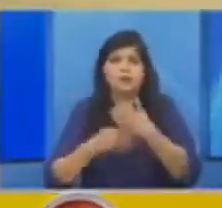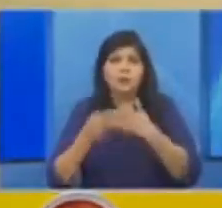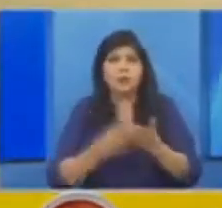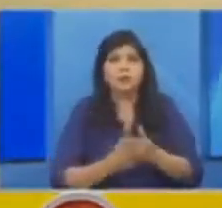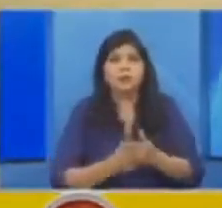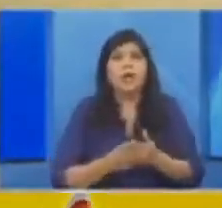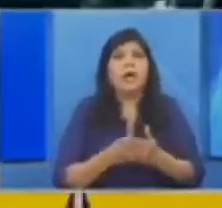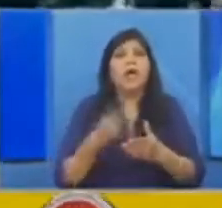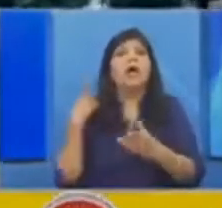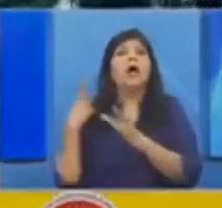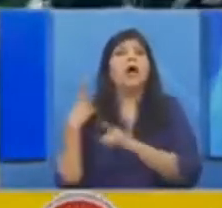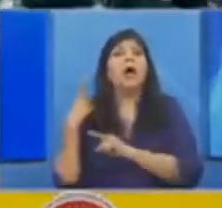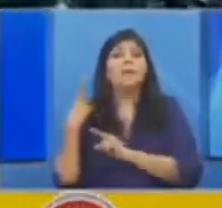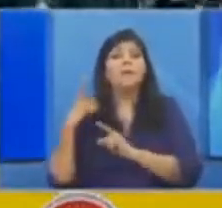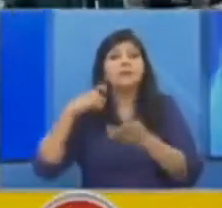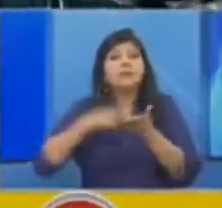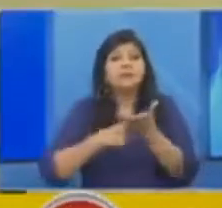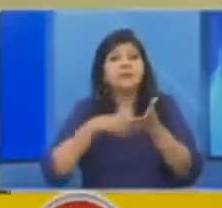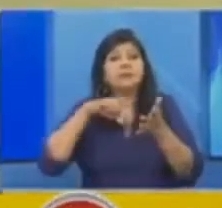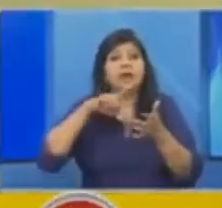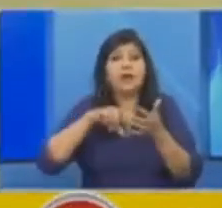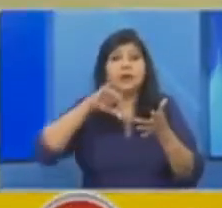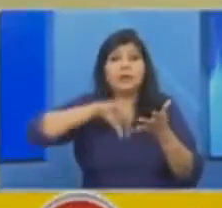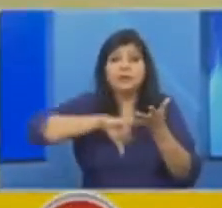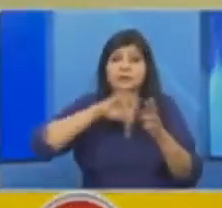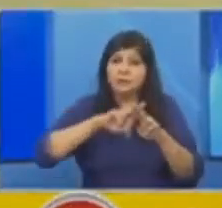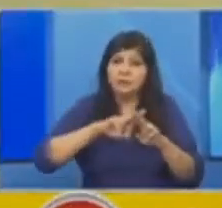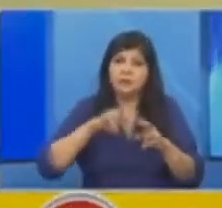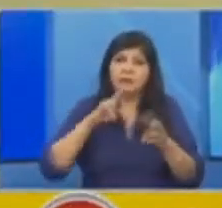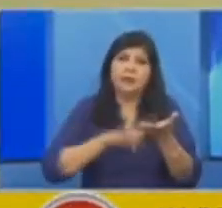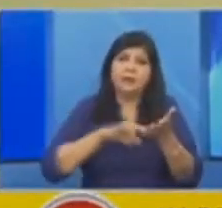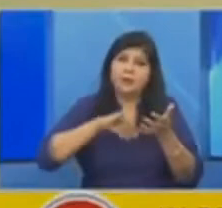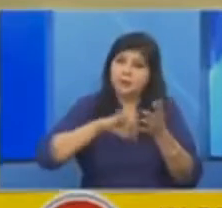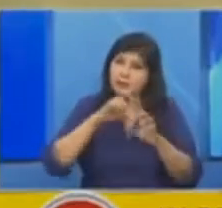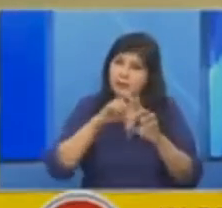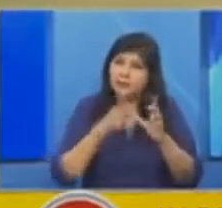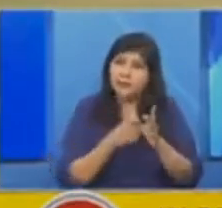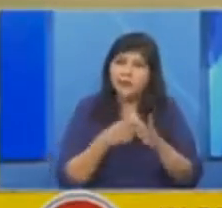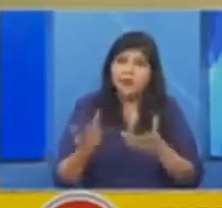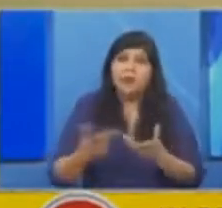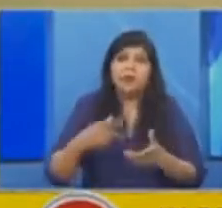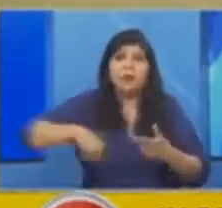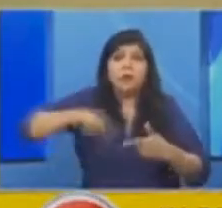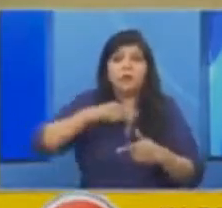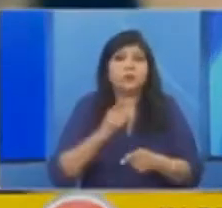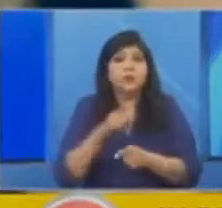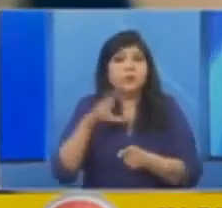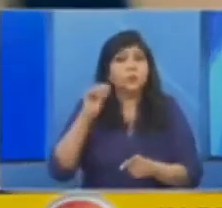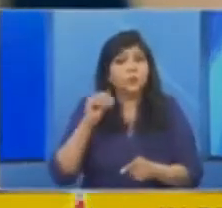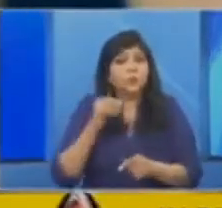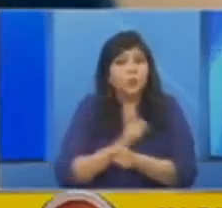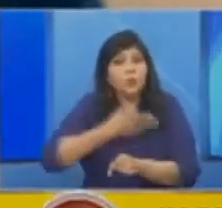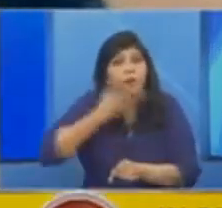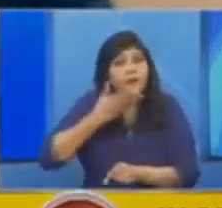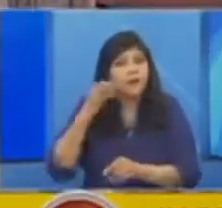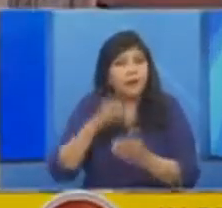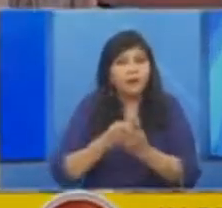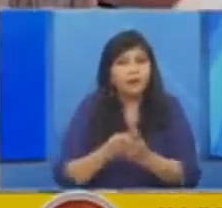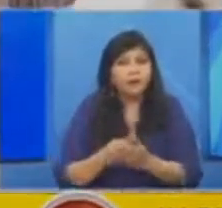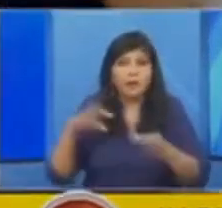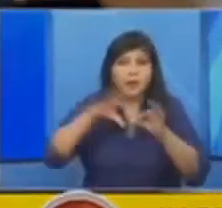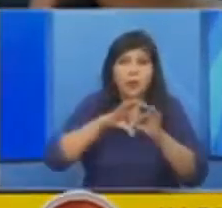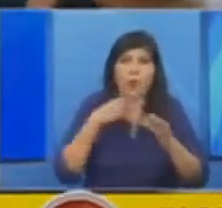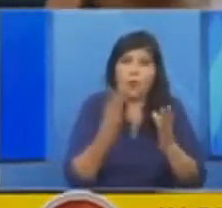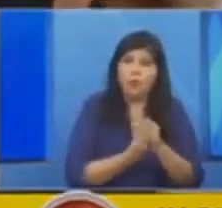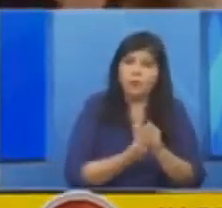आर्मी, CISF, NSG ने मुदोल हाउंड डॉक्स को ट्रेन करके डॉक्स को और में सामिल